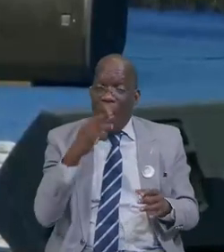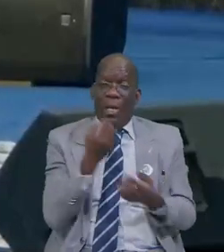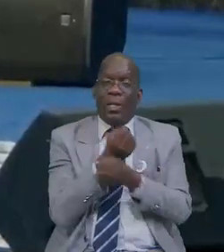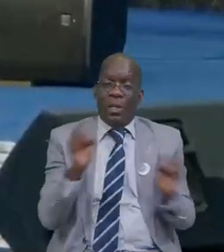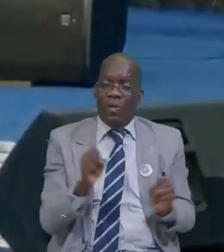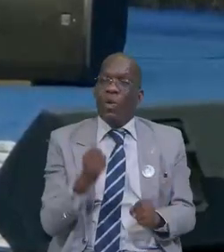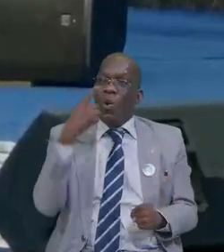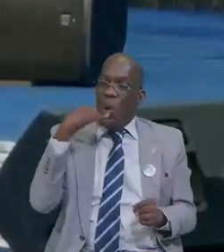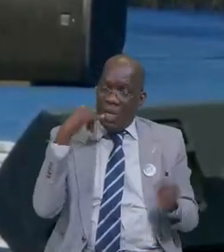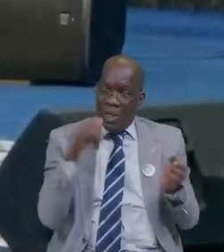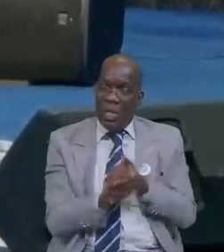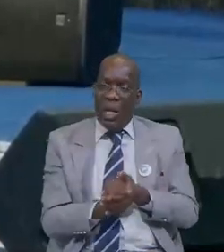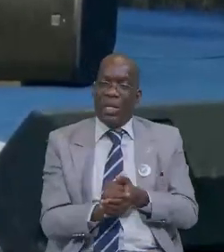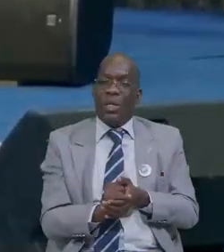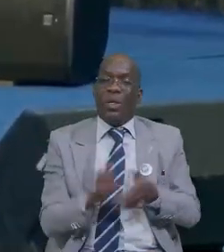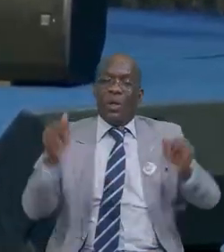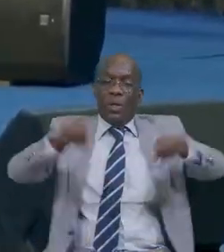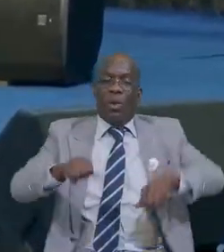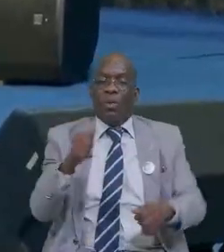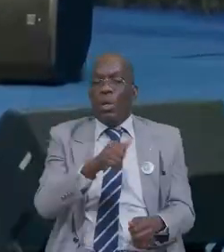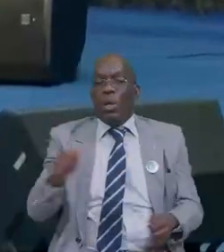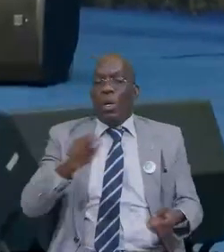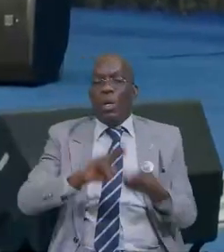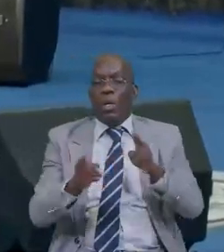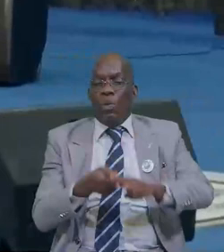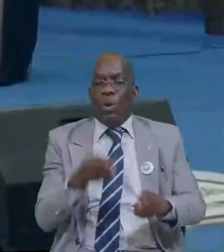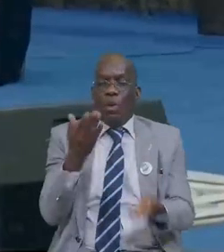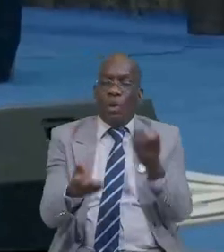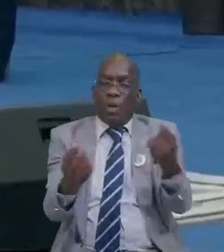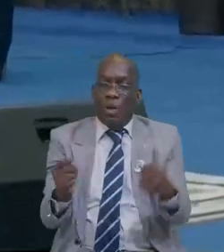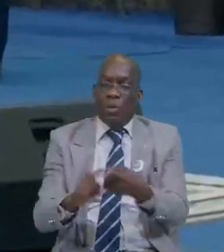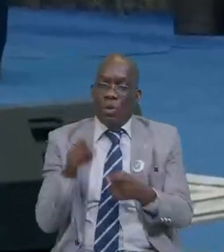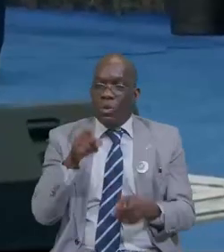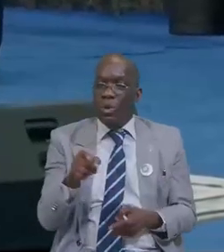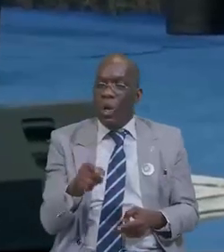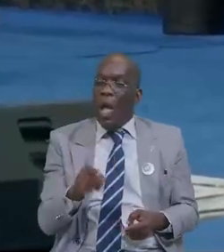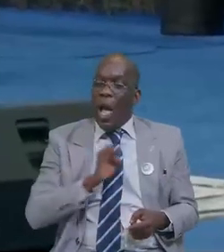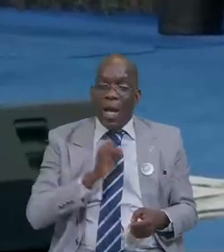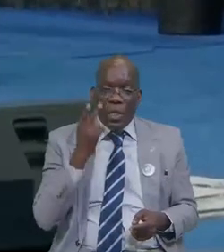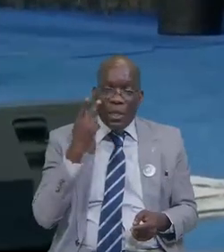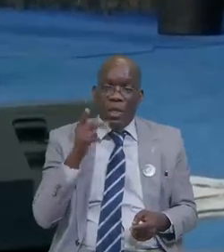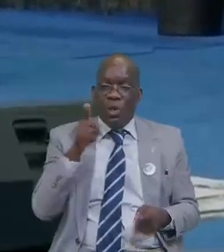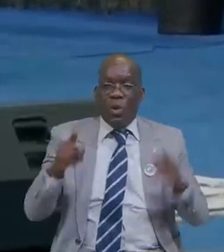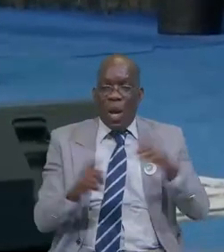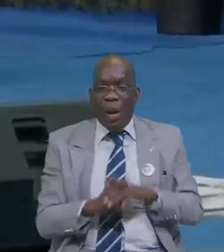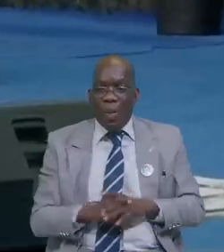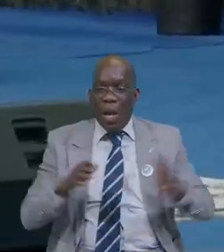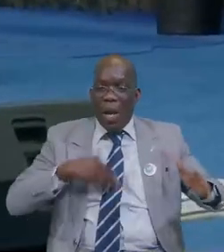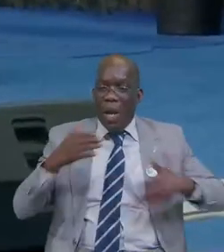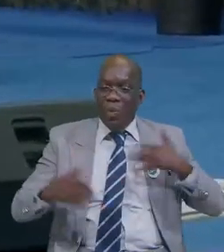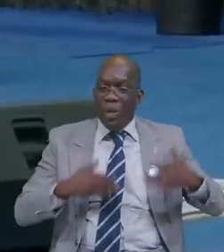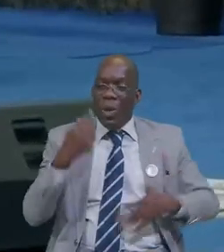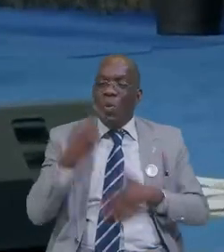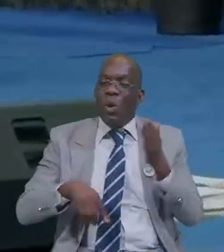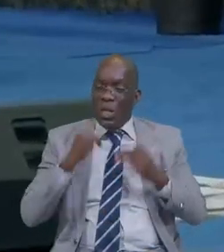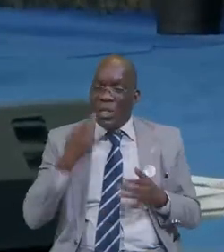penses que tu es sauvé? Qui les condamnera? Un voisin peut venir à toi, comme si tu allais joyeux.